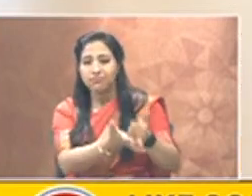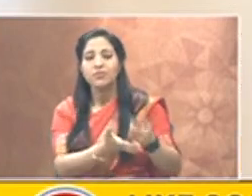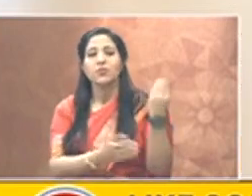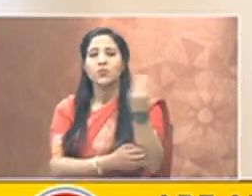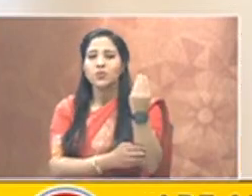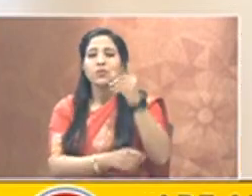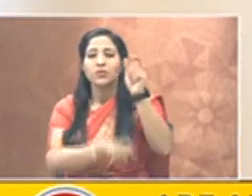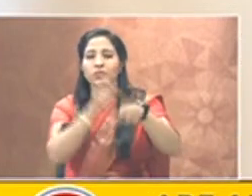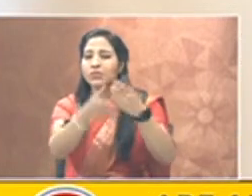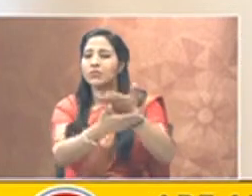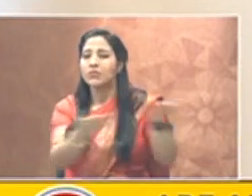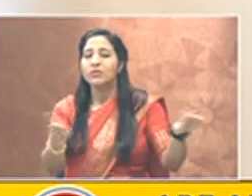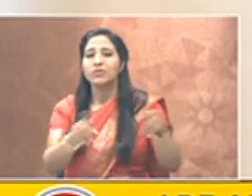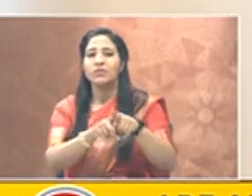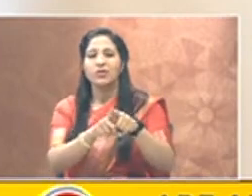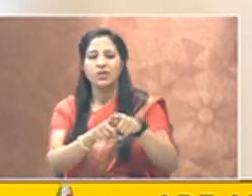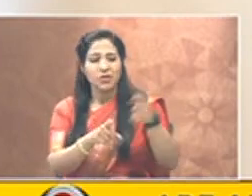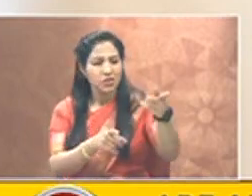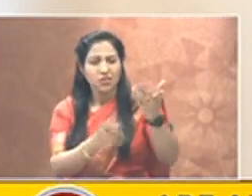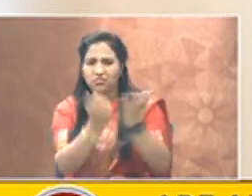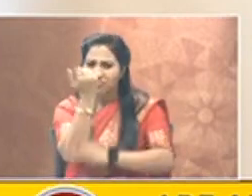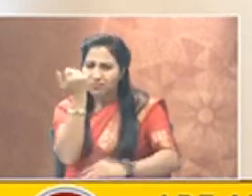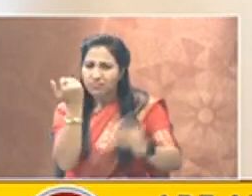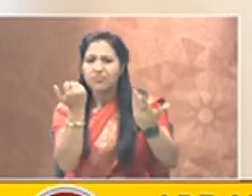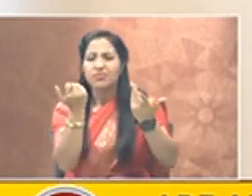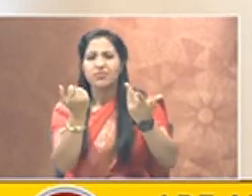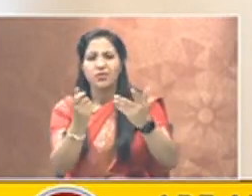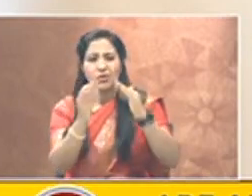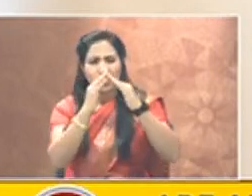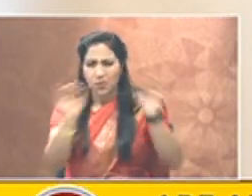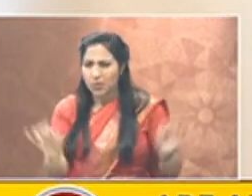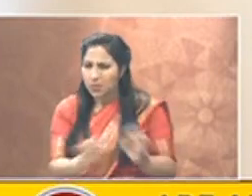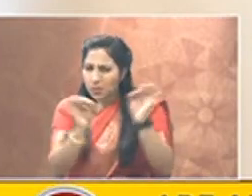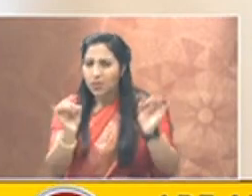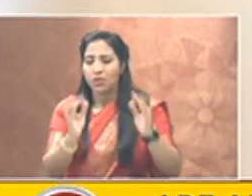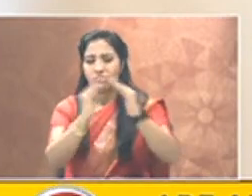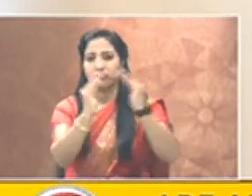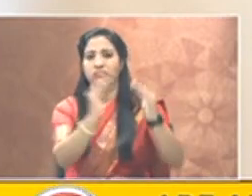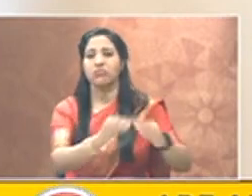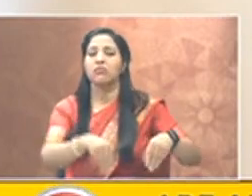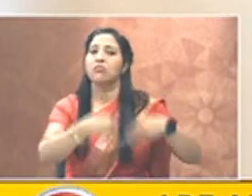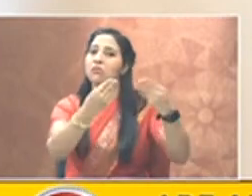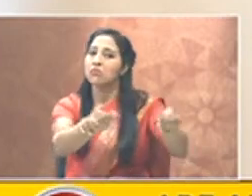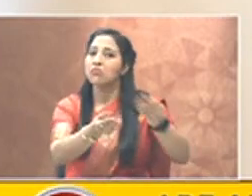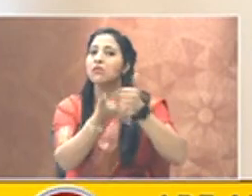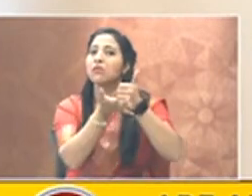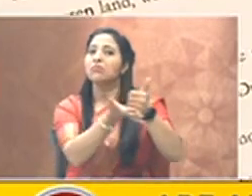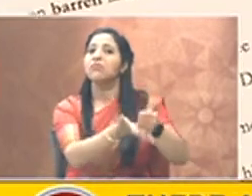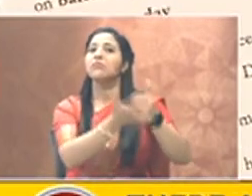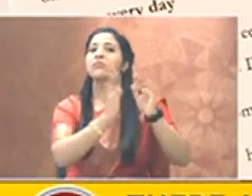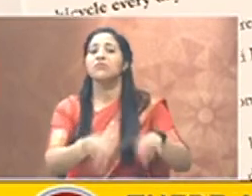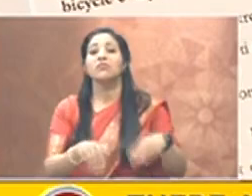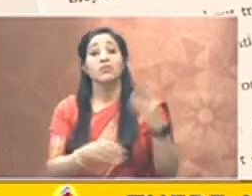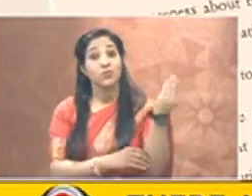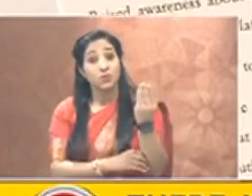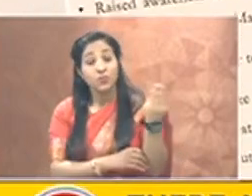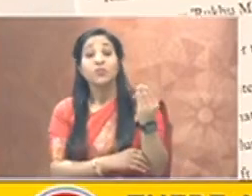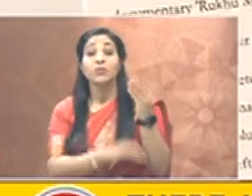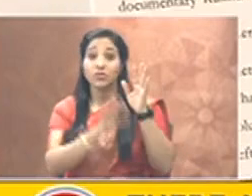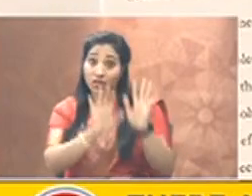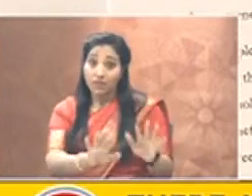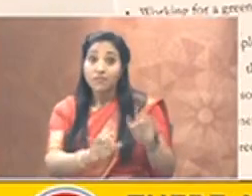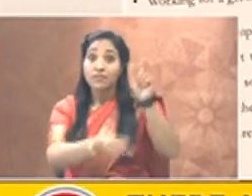कोई बेसहारों के लिए सिर पर छत का इंतजाम कर रहा है। कुछ ऐसे भी